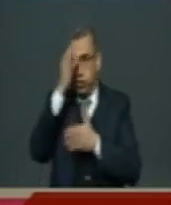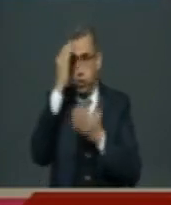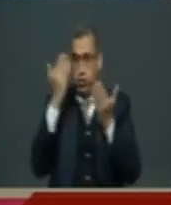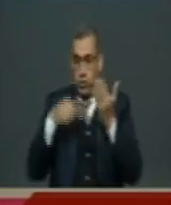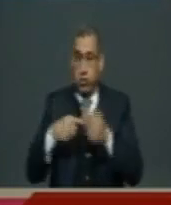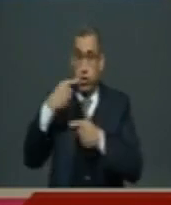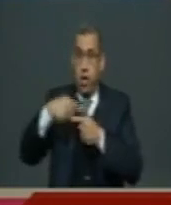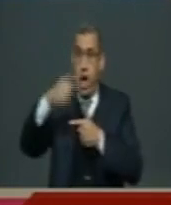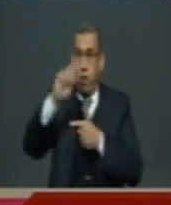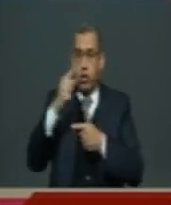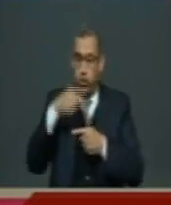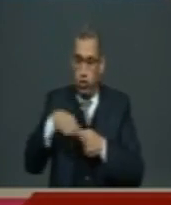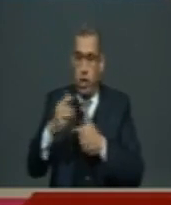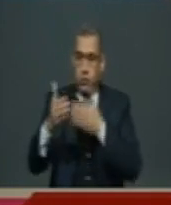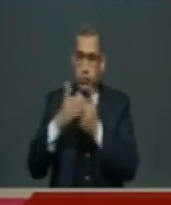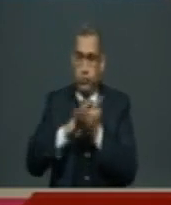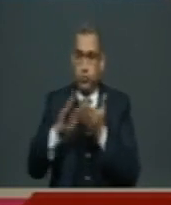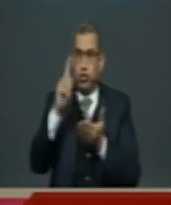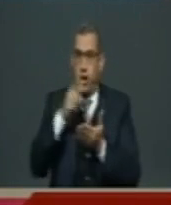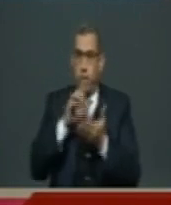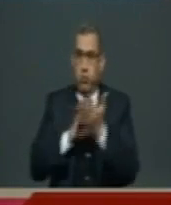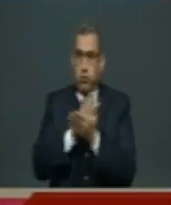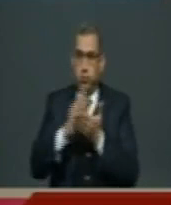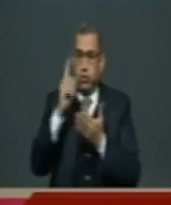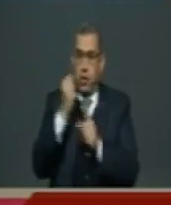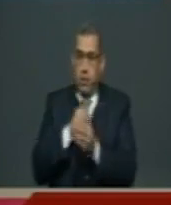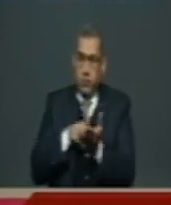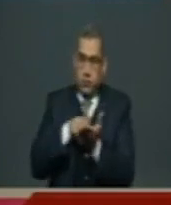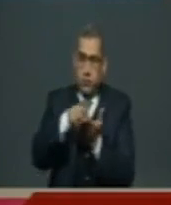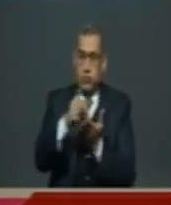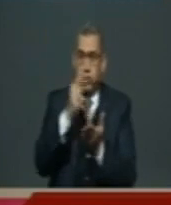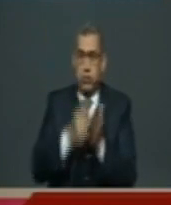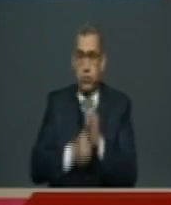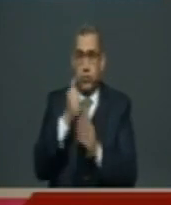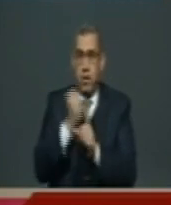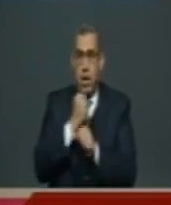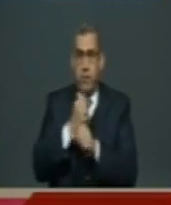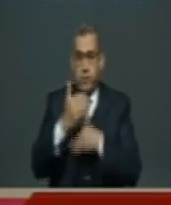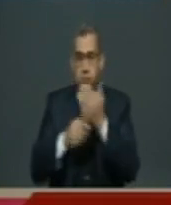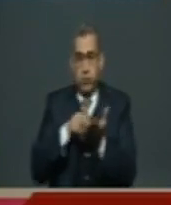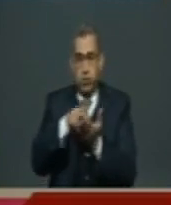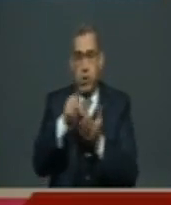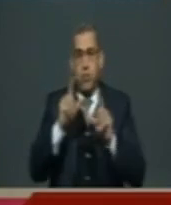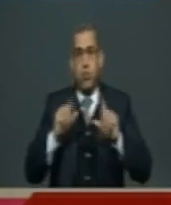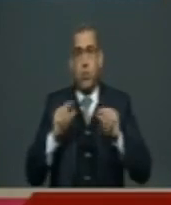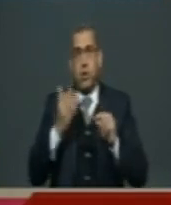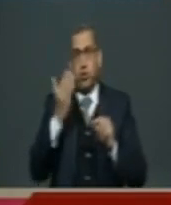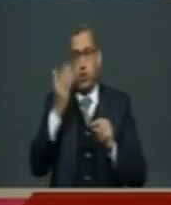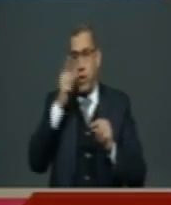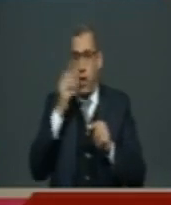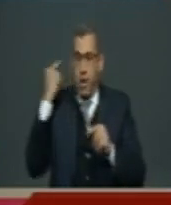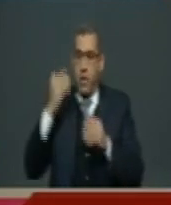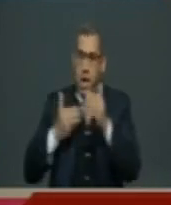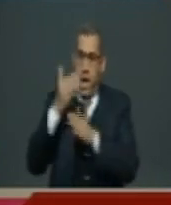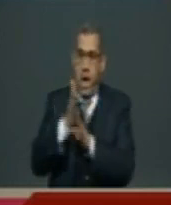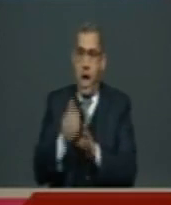ان شاء الله ما تجيش تاني، ونكمل فيها بشكل نكمل يعني طريقنا بشكل افضل من مما كنا عليه.